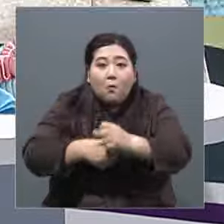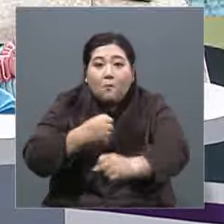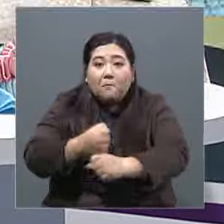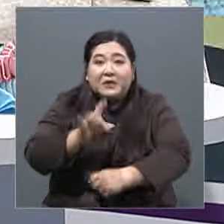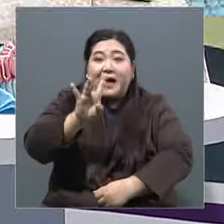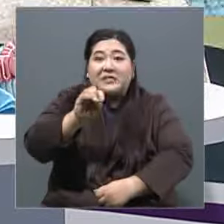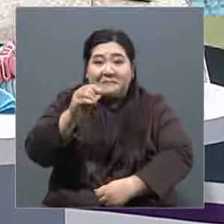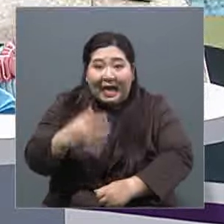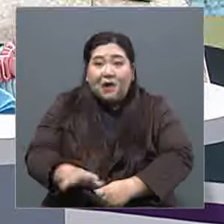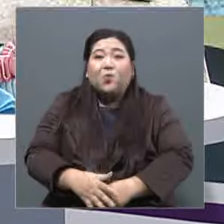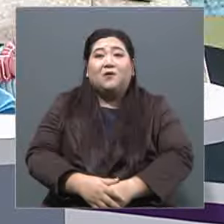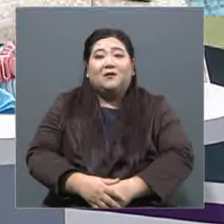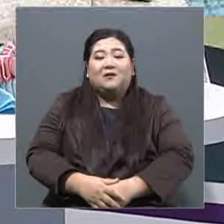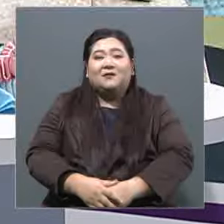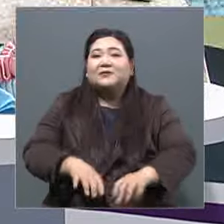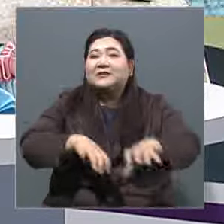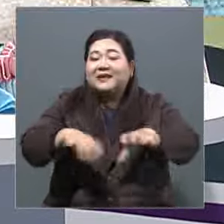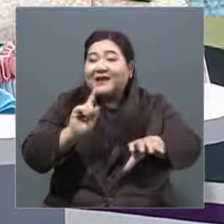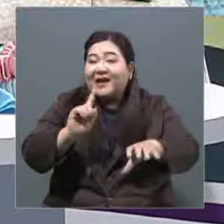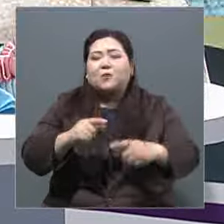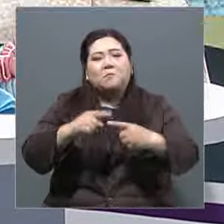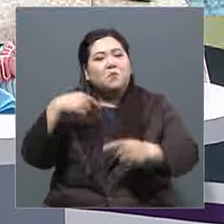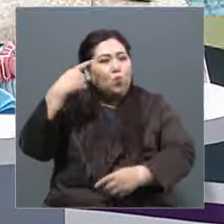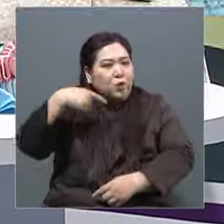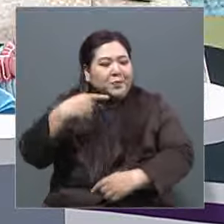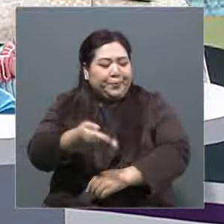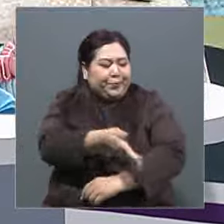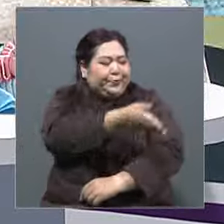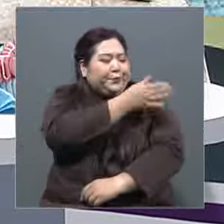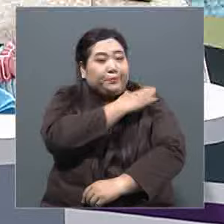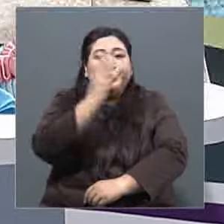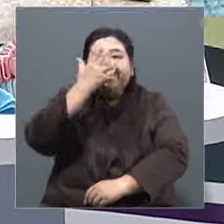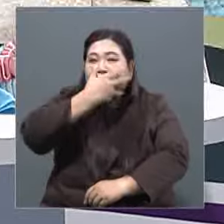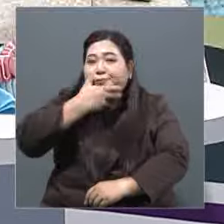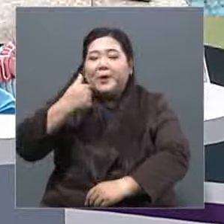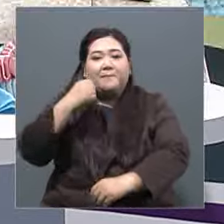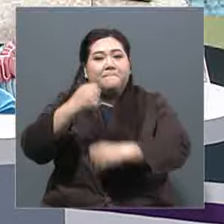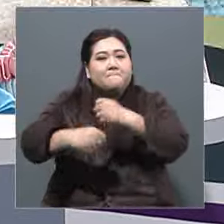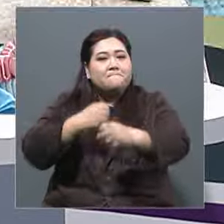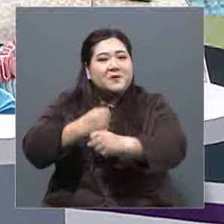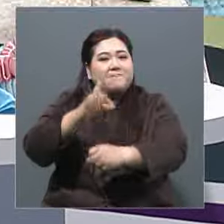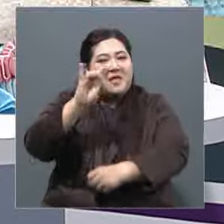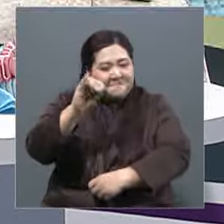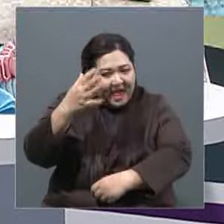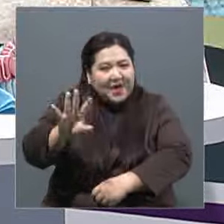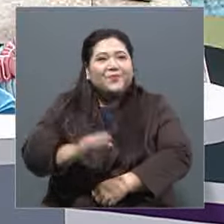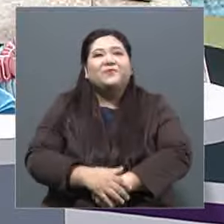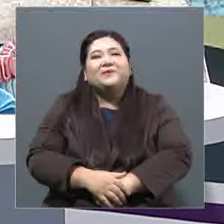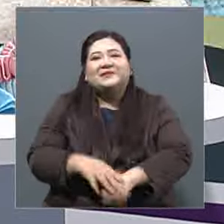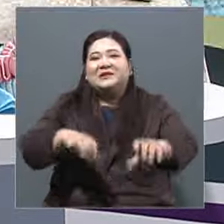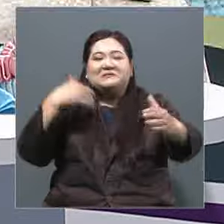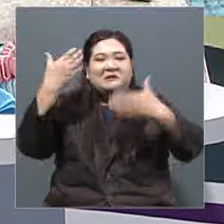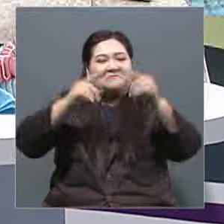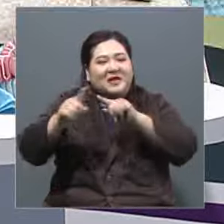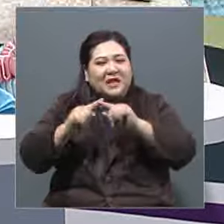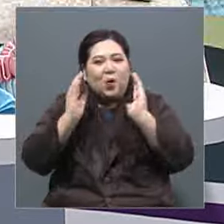วิสุทธกษัตริย์ช่วงของเทศกาลสงกรานต์ไงยังมีอยู่ใช่ใช่คือแบบว่าจัดกันมายาวนานมากแล้วก็แน่นอนนะคะว่าได้